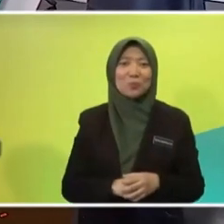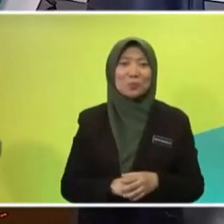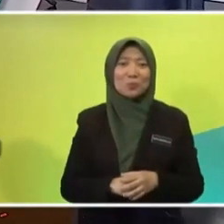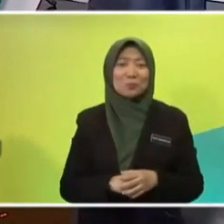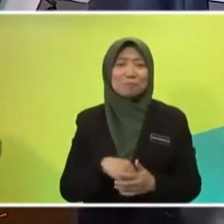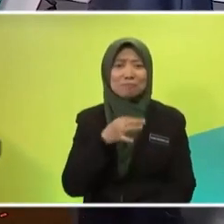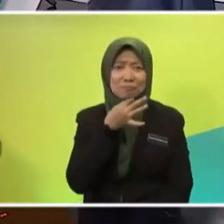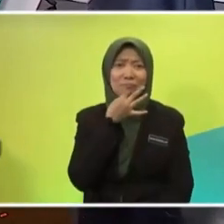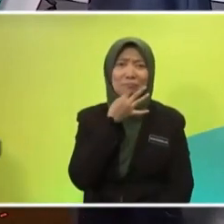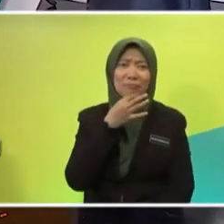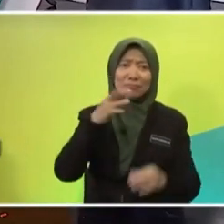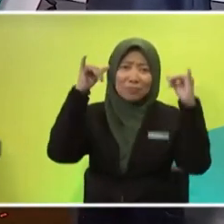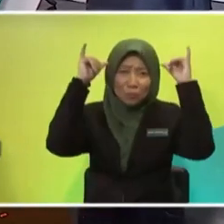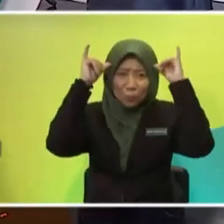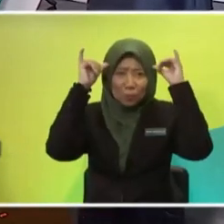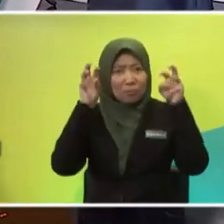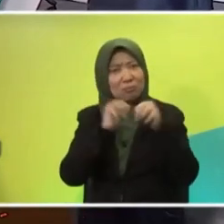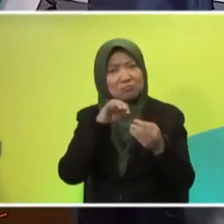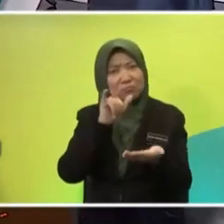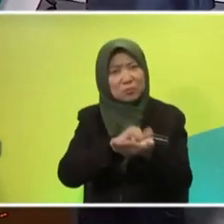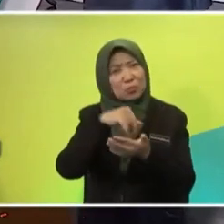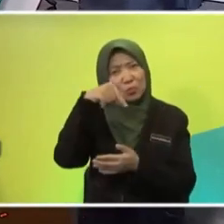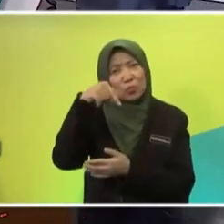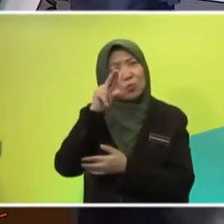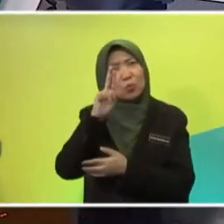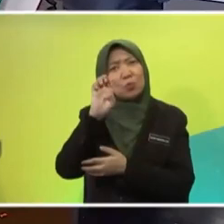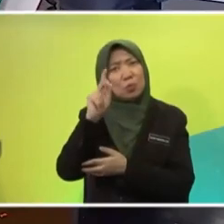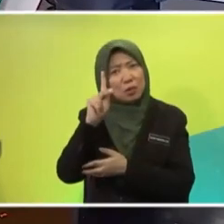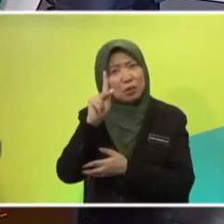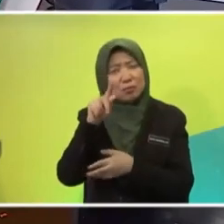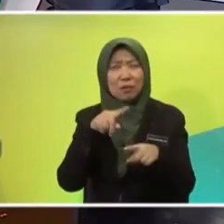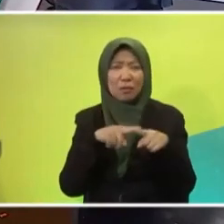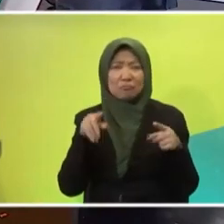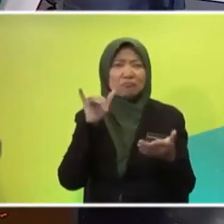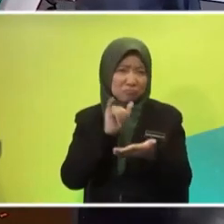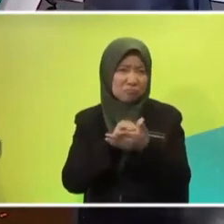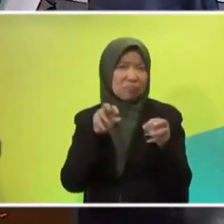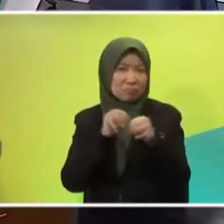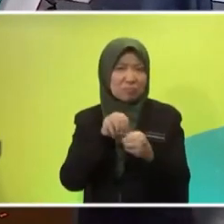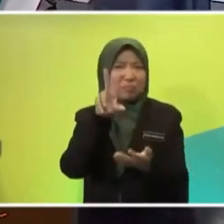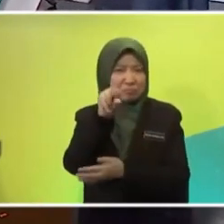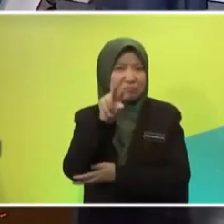Muskil saya. Cikgu ada dengar bunyi macam itik lah. Betul ke? Saya pun rasa macam